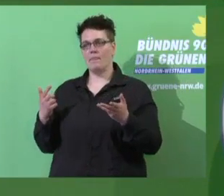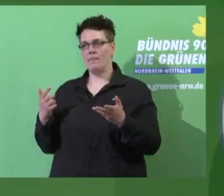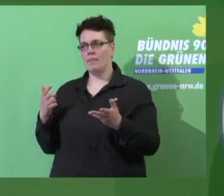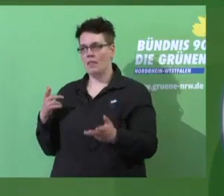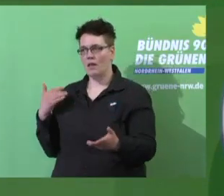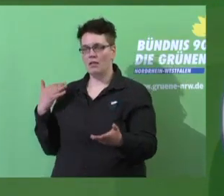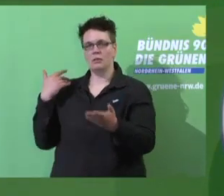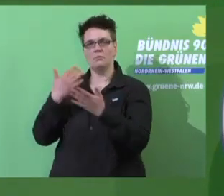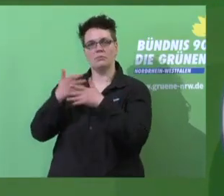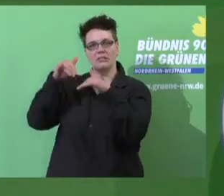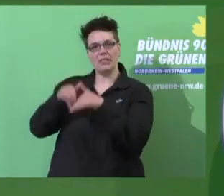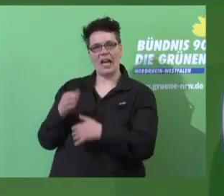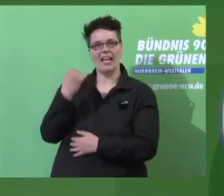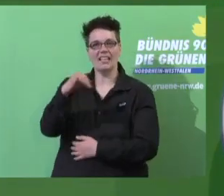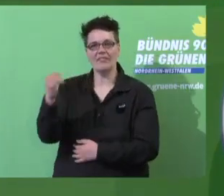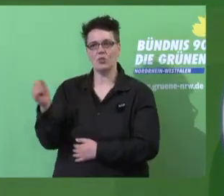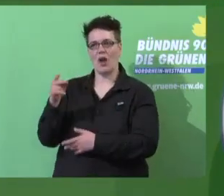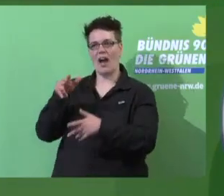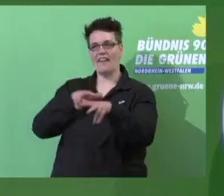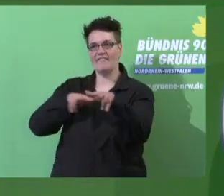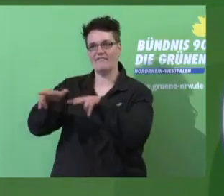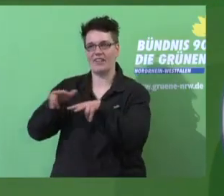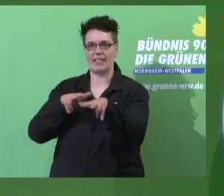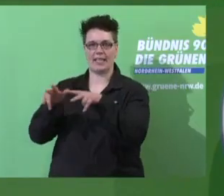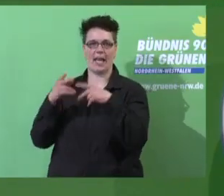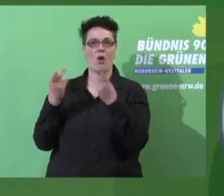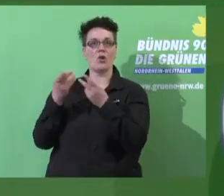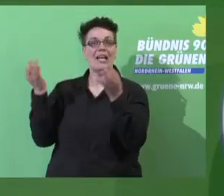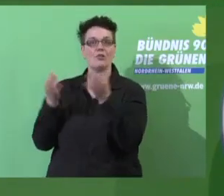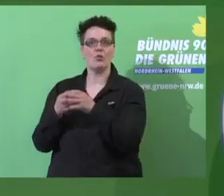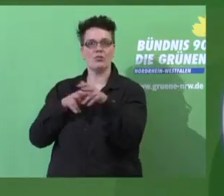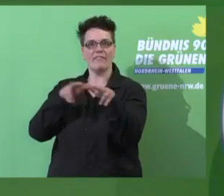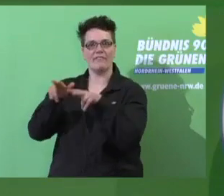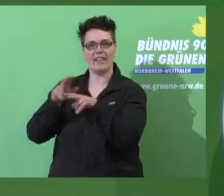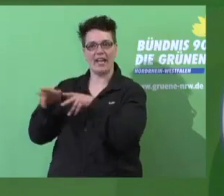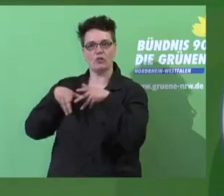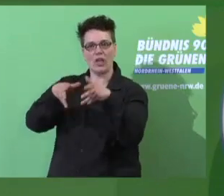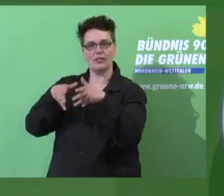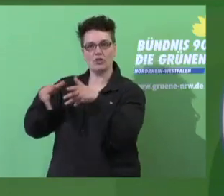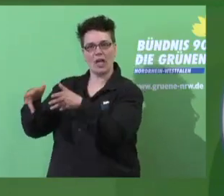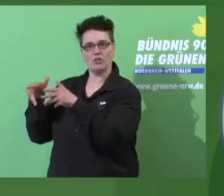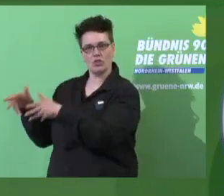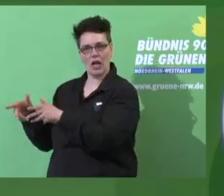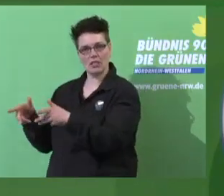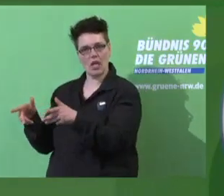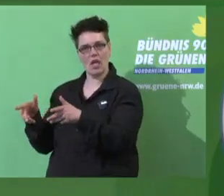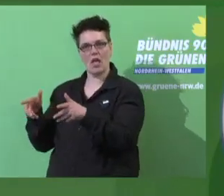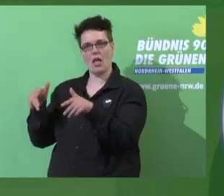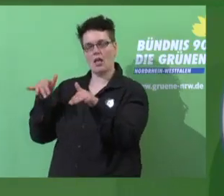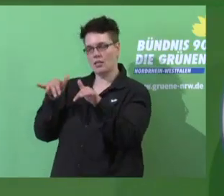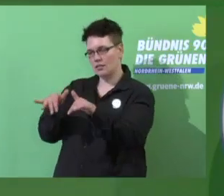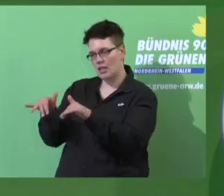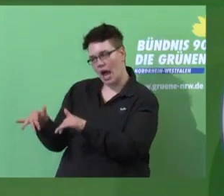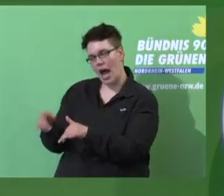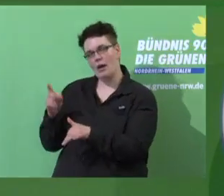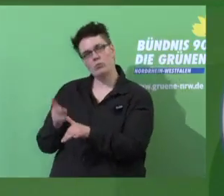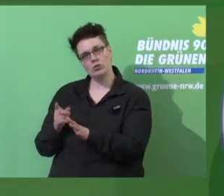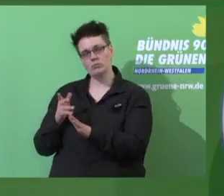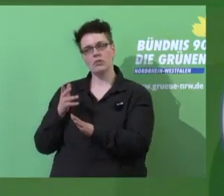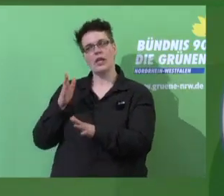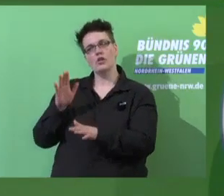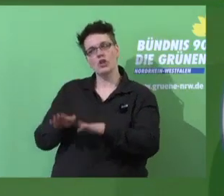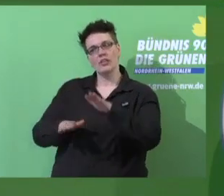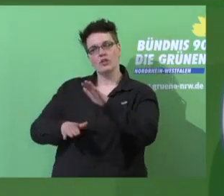Individualverkehr, dass auch der weiterhin vorhandene Güterverkehr auf der Straße, dass wir den nach und nach, wenn nicht vielleicht